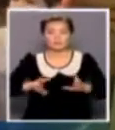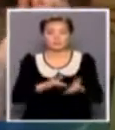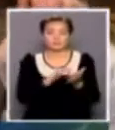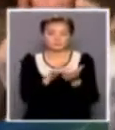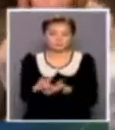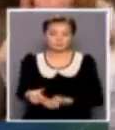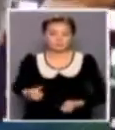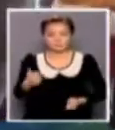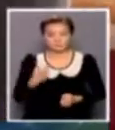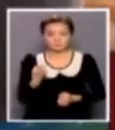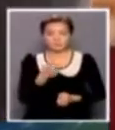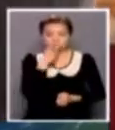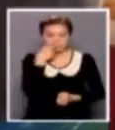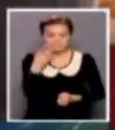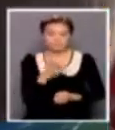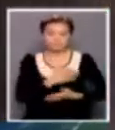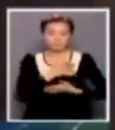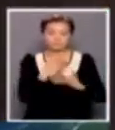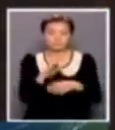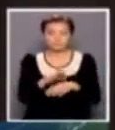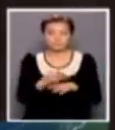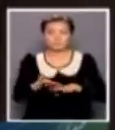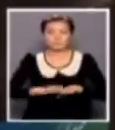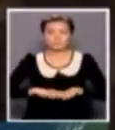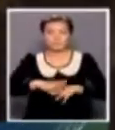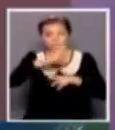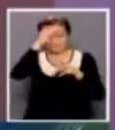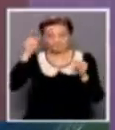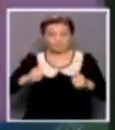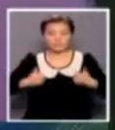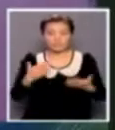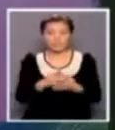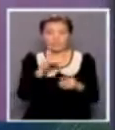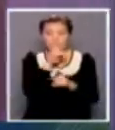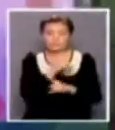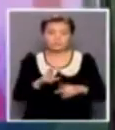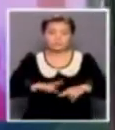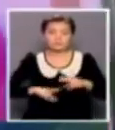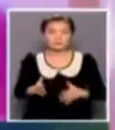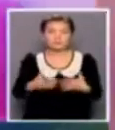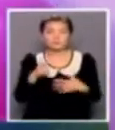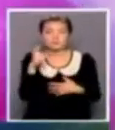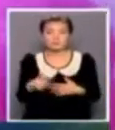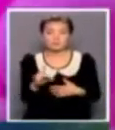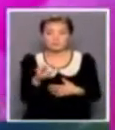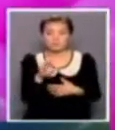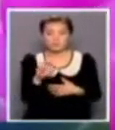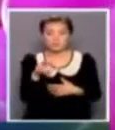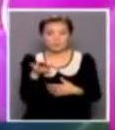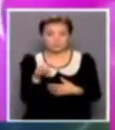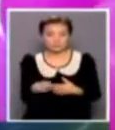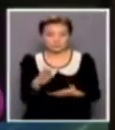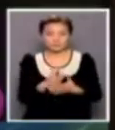саяхат жасатып, бір сәтке болса да дерт ауырлығын ұмыттыруға тырысты. Ерекше көңілге бөленгендердің бірі Ерболат